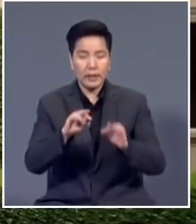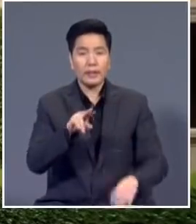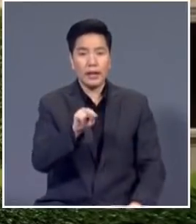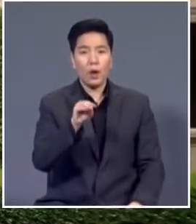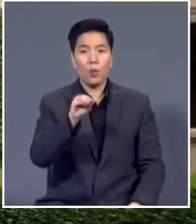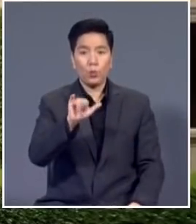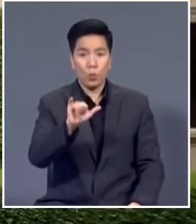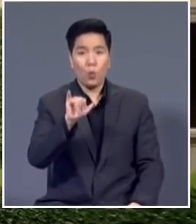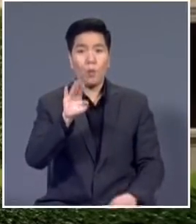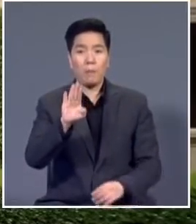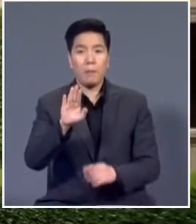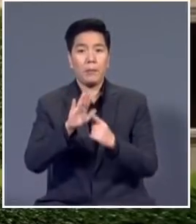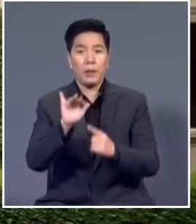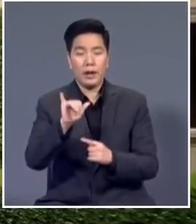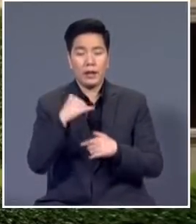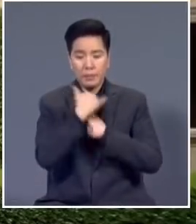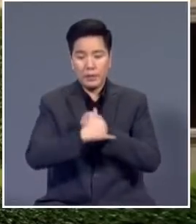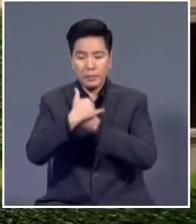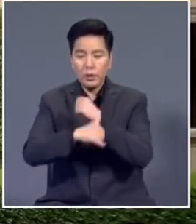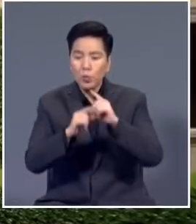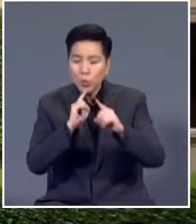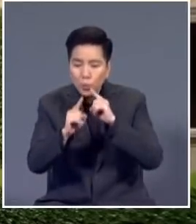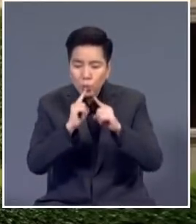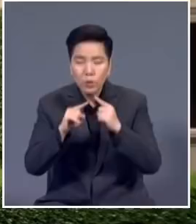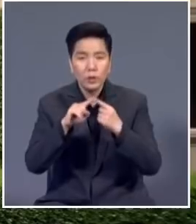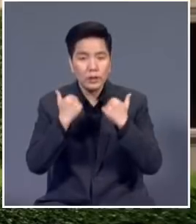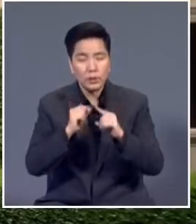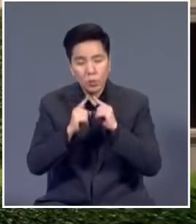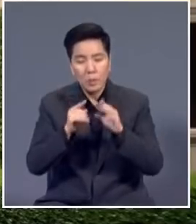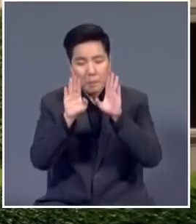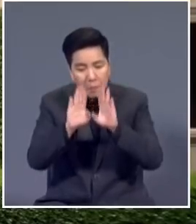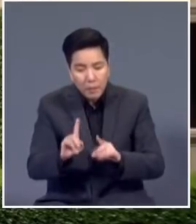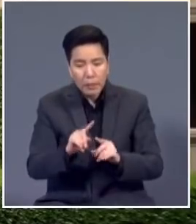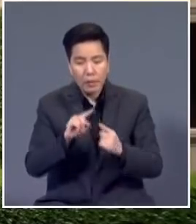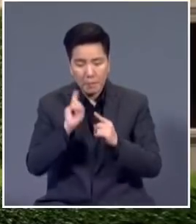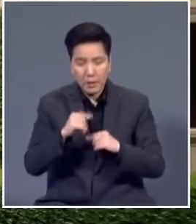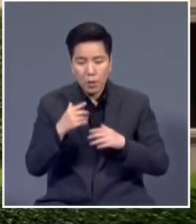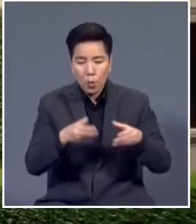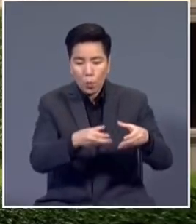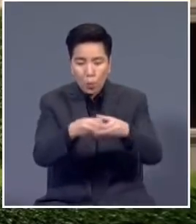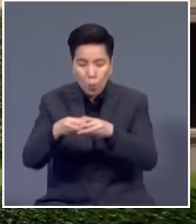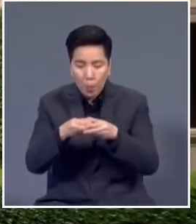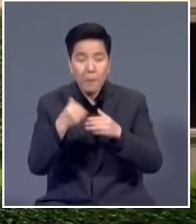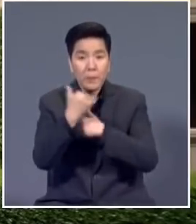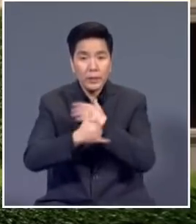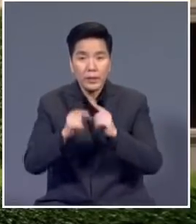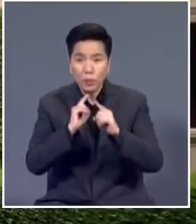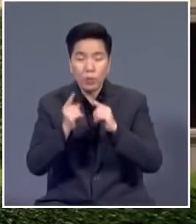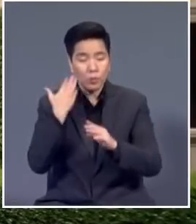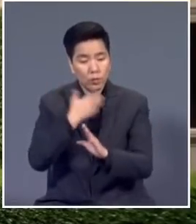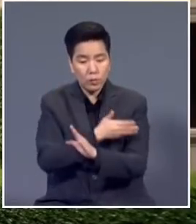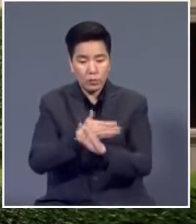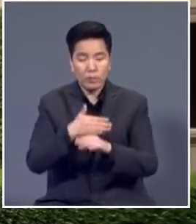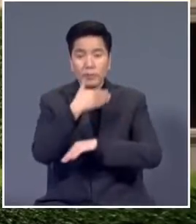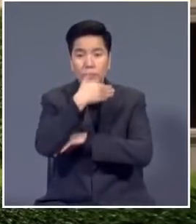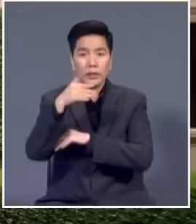ในลักษณะการเจรจาทวิภาคีหรือการหารือลักษณะของการเป็นพหุภาคีกลุ่มประเทศนะครับที่ผ่านมานานา